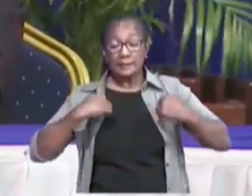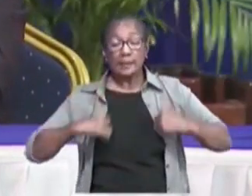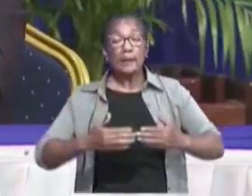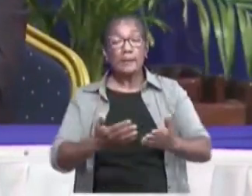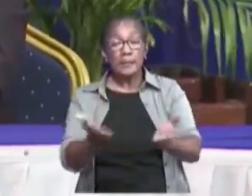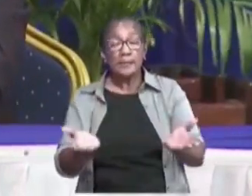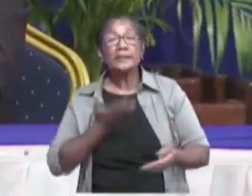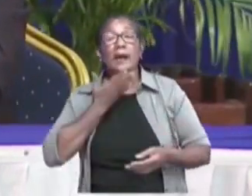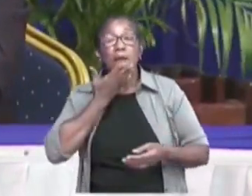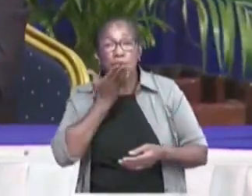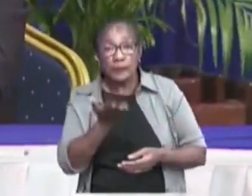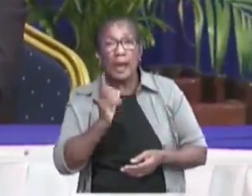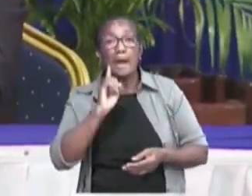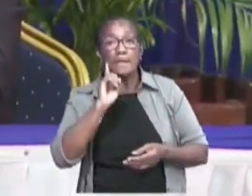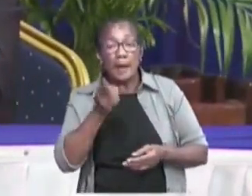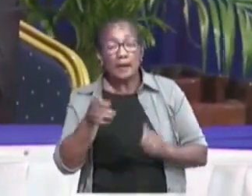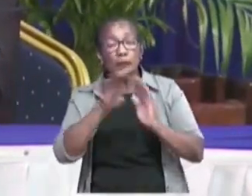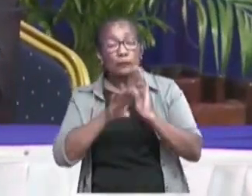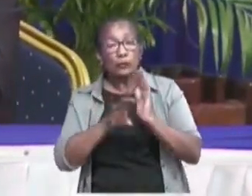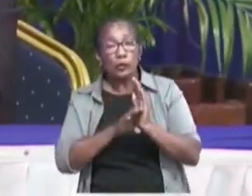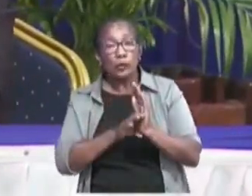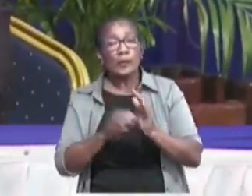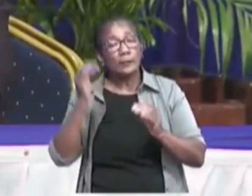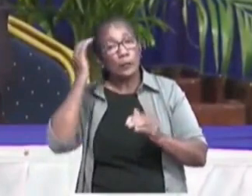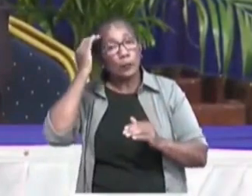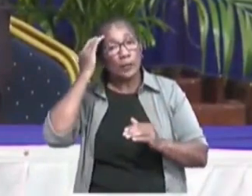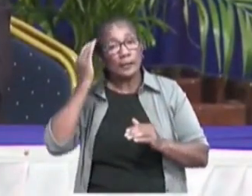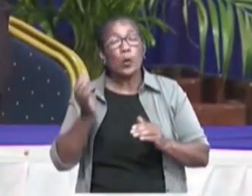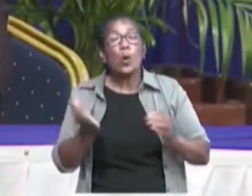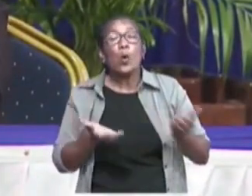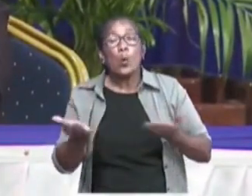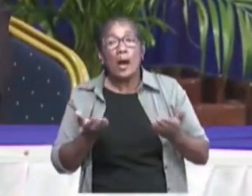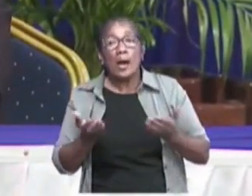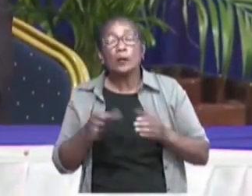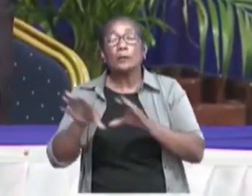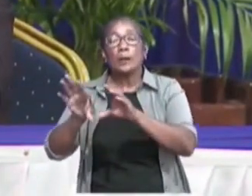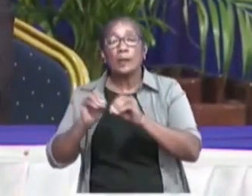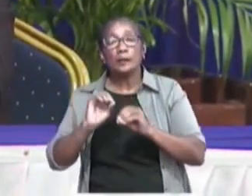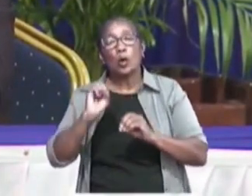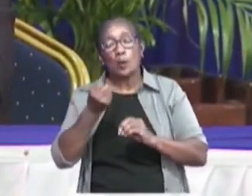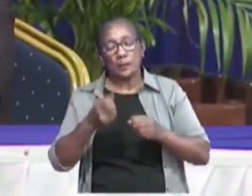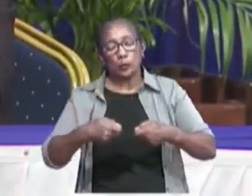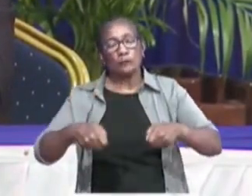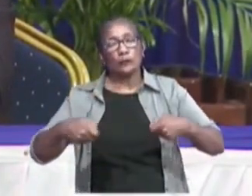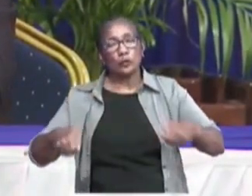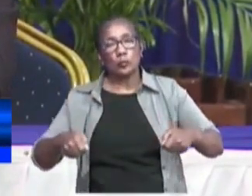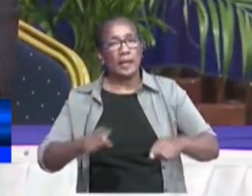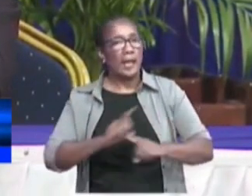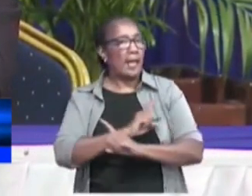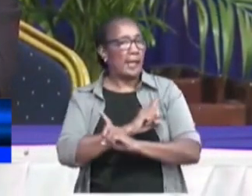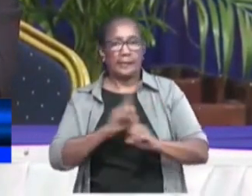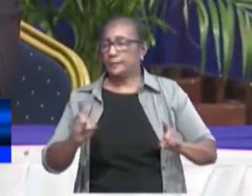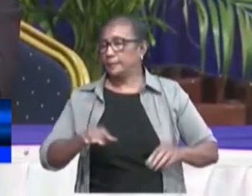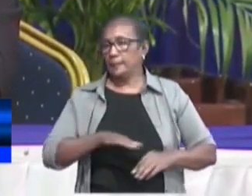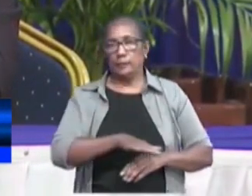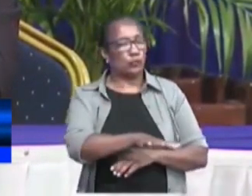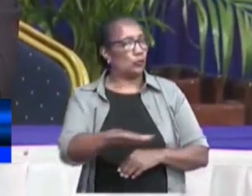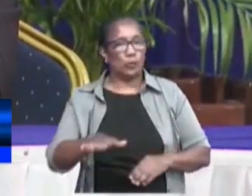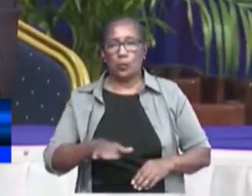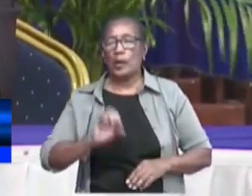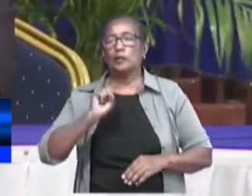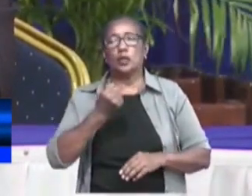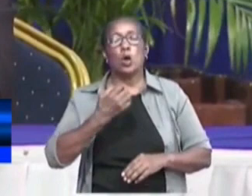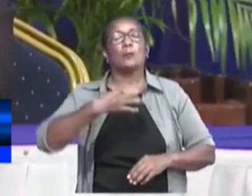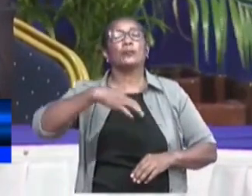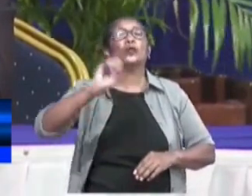u vraagt, ja, maar we willen de voorwaarden weten, waarom die maatregelen, want we willen versoepelen. Er is geen situatie om naar terug